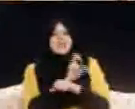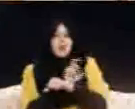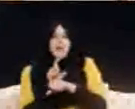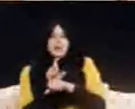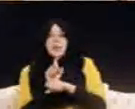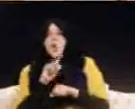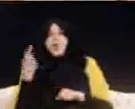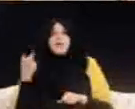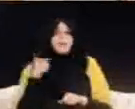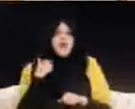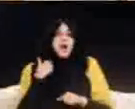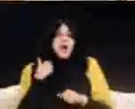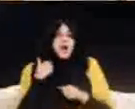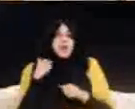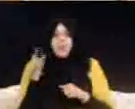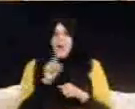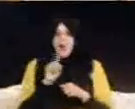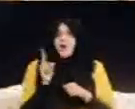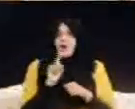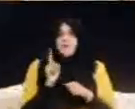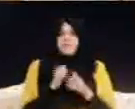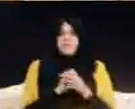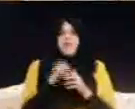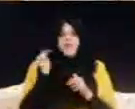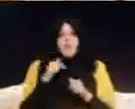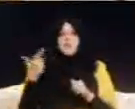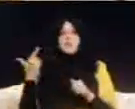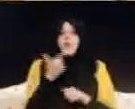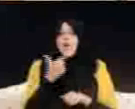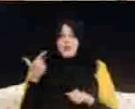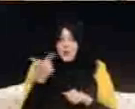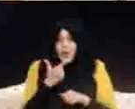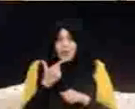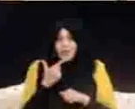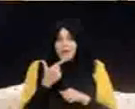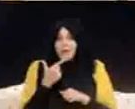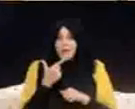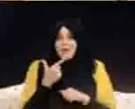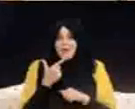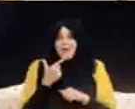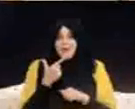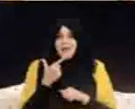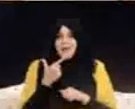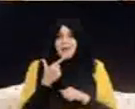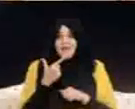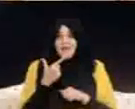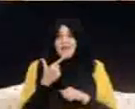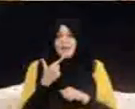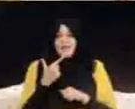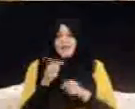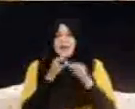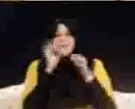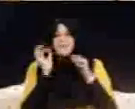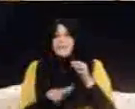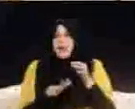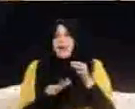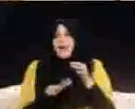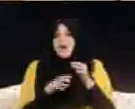وعن الخسارة تماما، لا، لابد أن يتحمل الجميع مآلات